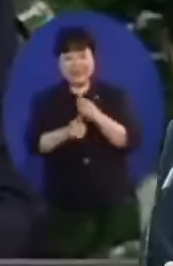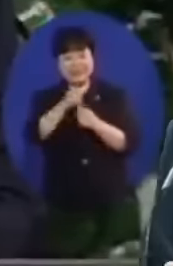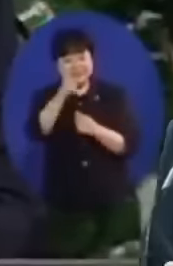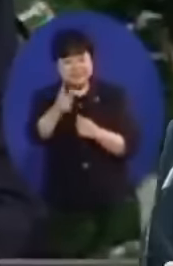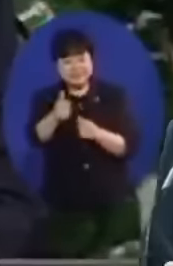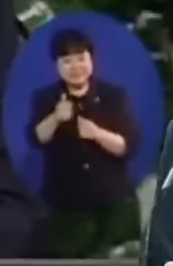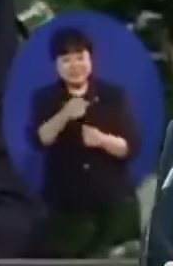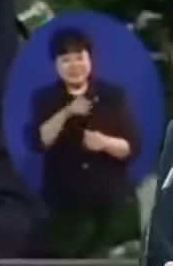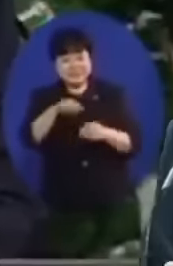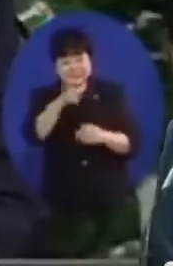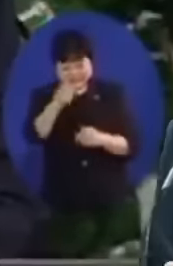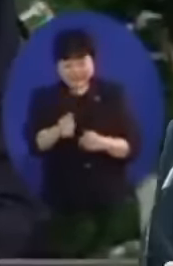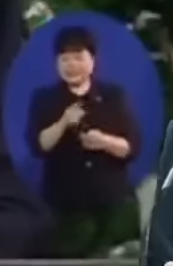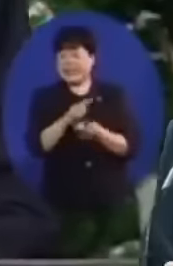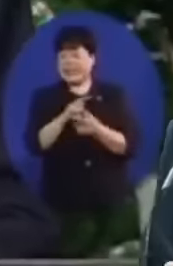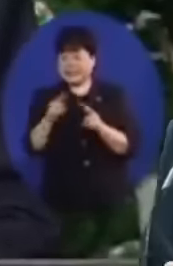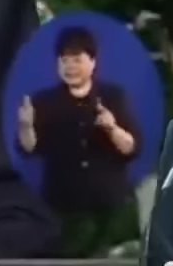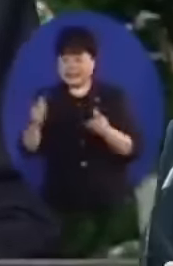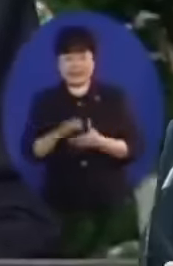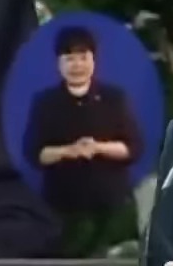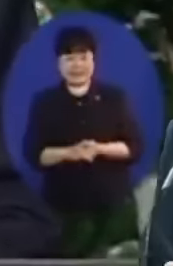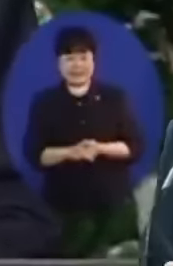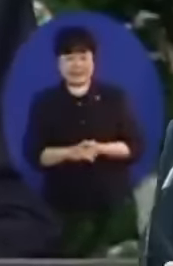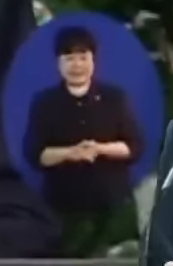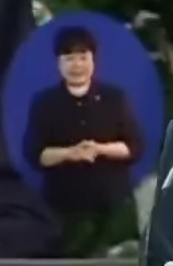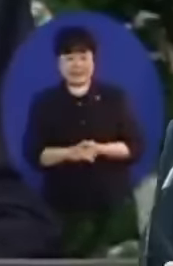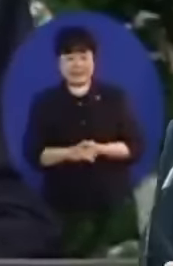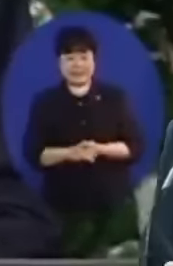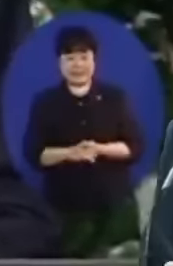하나님은 제사장 같은 사람 아닙니다.